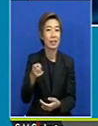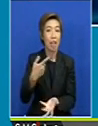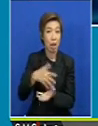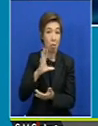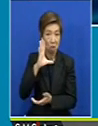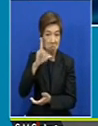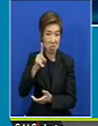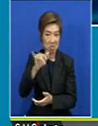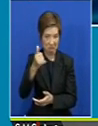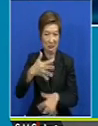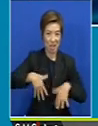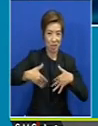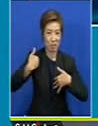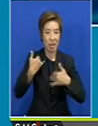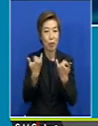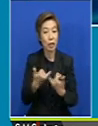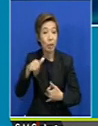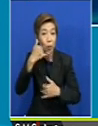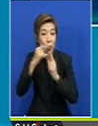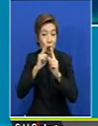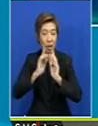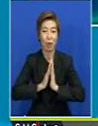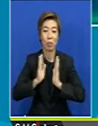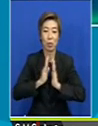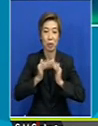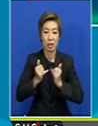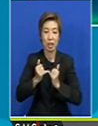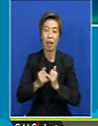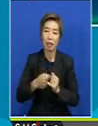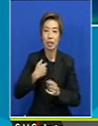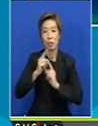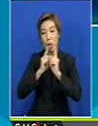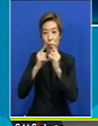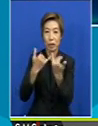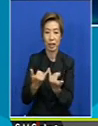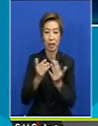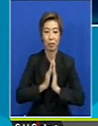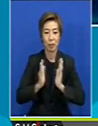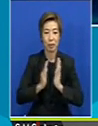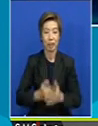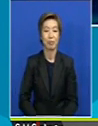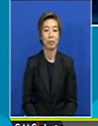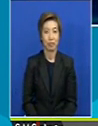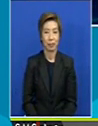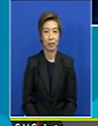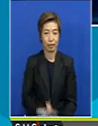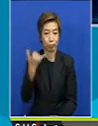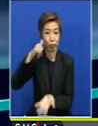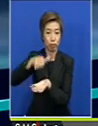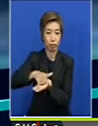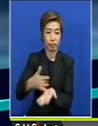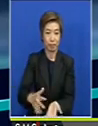พรุ่งนี้น่าจะคึกคักกว่านี้วันนี้ขอบคุณกุติมากครับที่มาร่วมพูดคุยกับเราในรายการวันนี้ครับขอบคุณครับ ครับผมสวัสดี